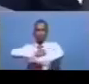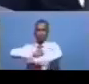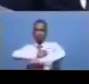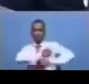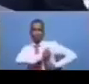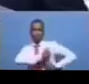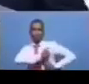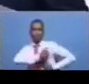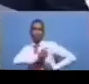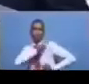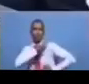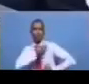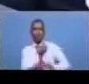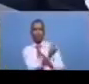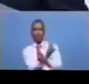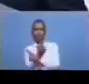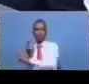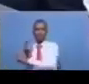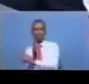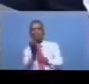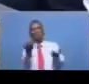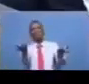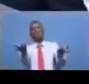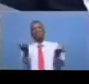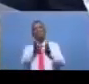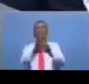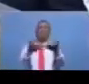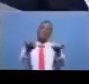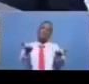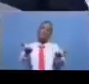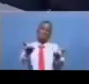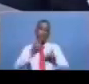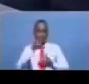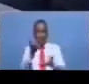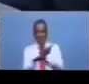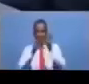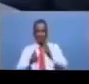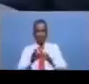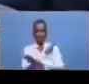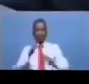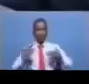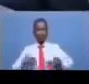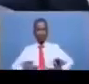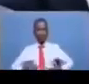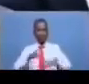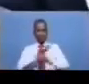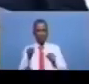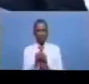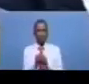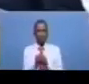a woso oma enu na eya de a ye kache Ghana fo se mo bia ba mu